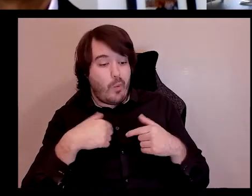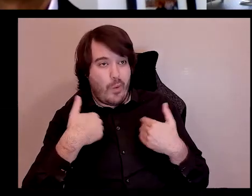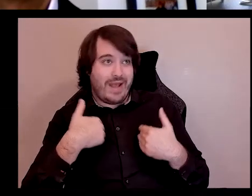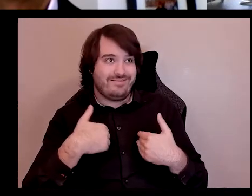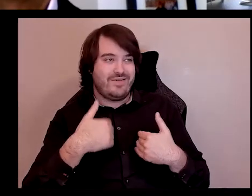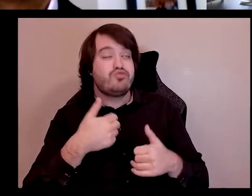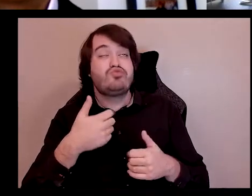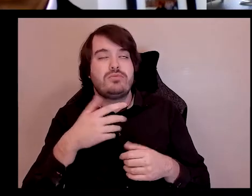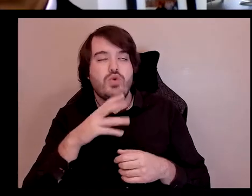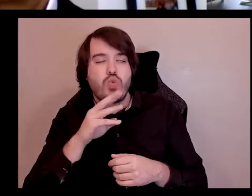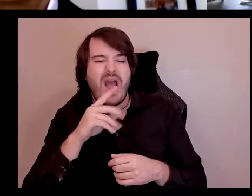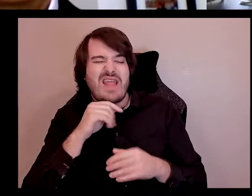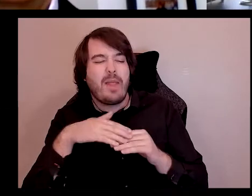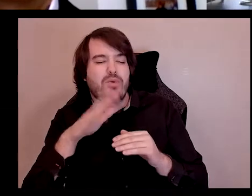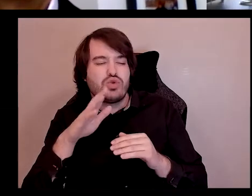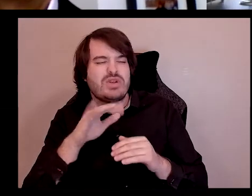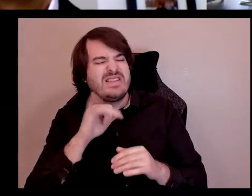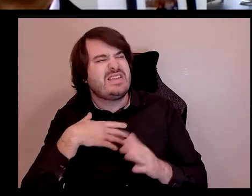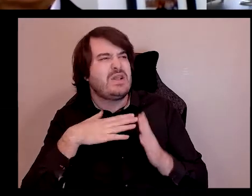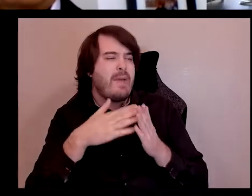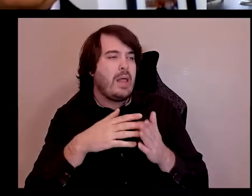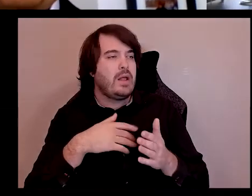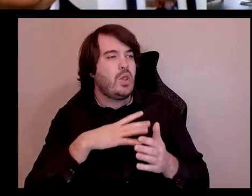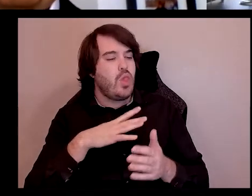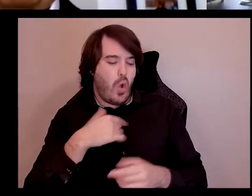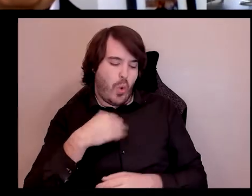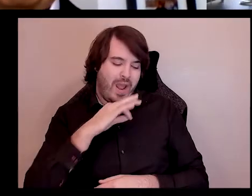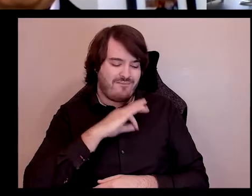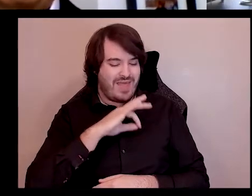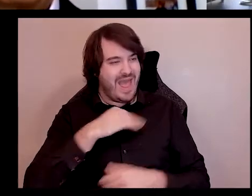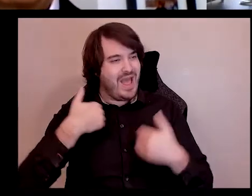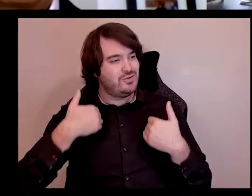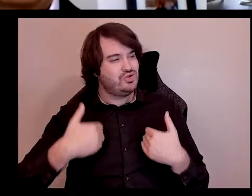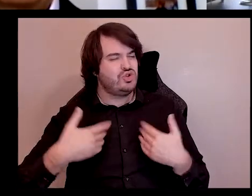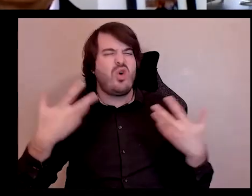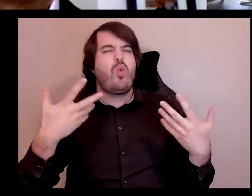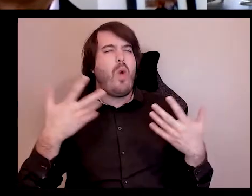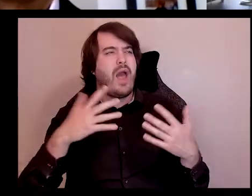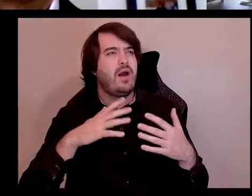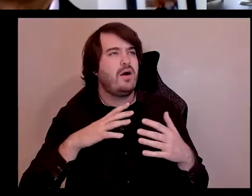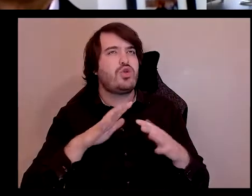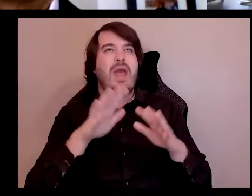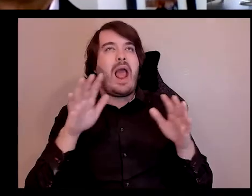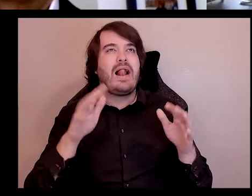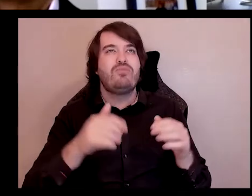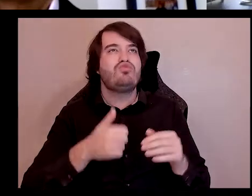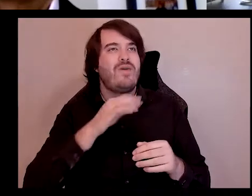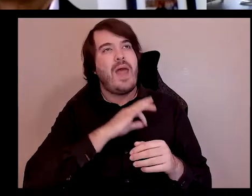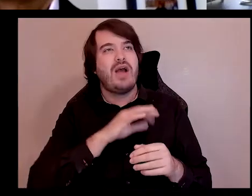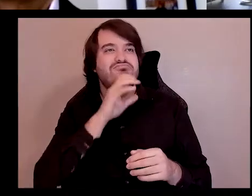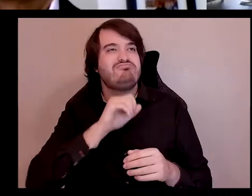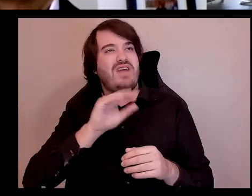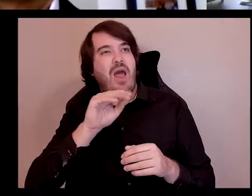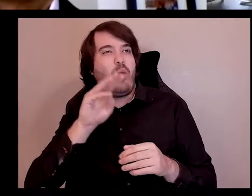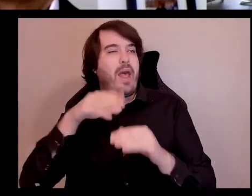cas, ou 60, je me demande, si je disais que j'ai certains avantages, puis j'ai peut-être, c'est quoi les